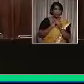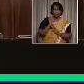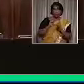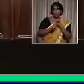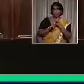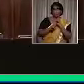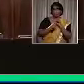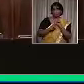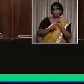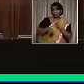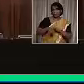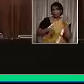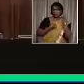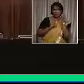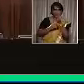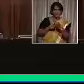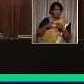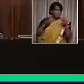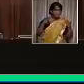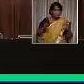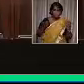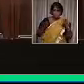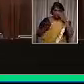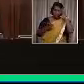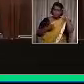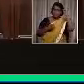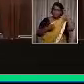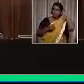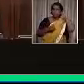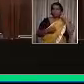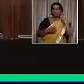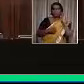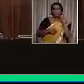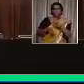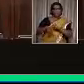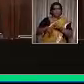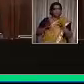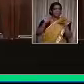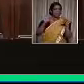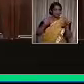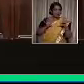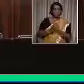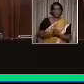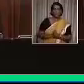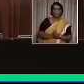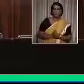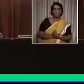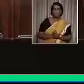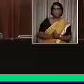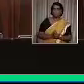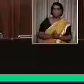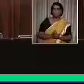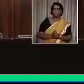මන්ත්‍රතුමාට කතාවට ඉඩ දෙන්න කියා එමට විරුද්ධත්වයක් නැති බව මට පෙනෙනවා. ඔබට විනාඩි 7ක් තිබෙනවා. කරු බිස්මිල්ලාහිර් රහ්මානිර්